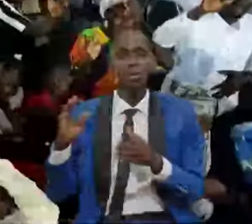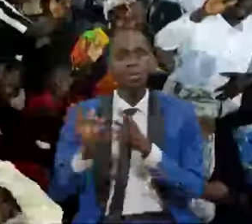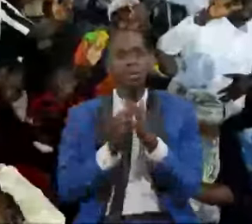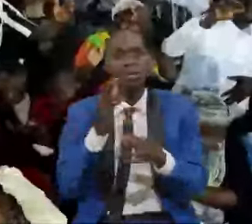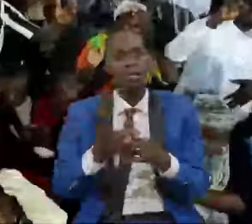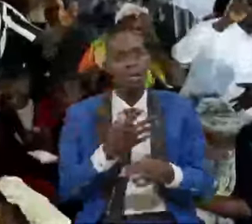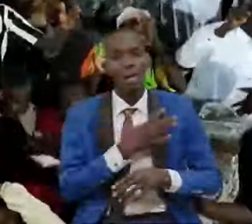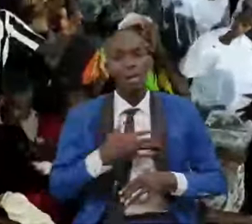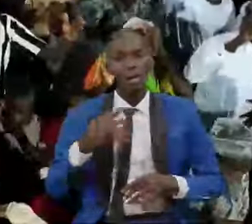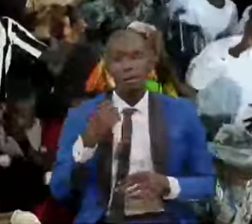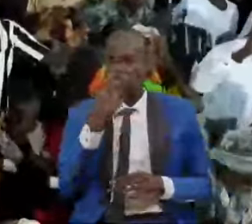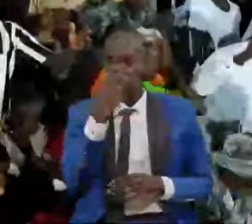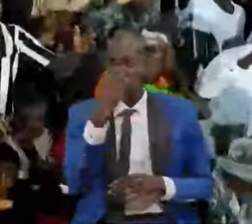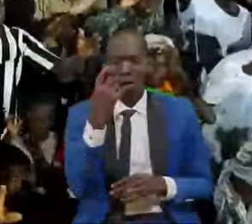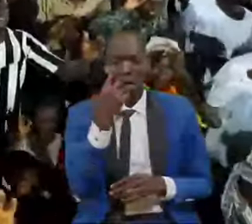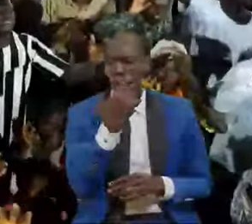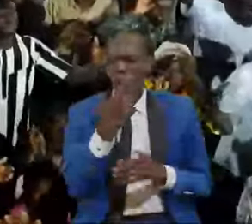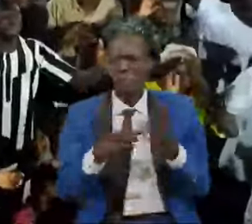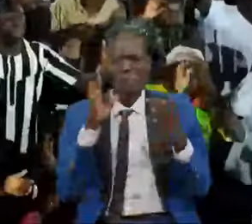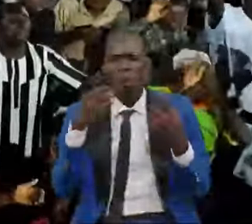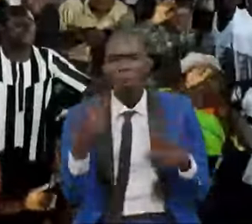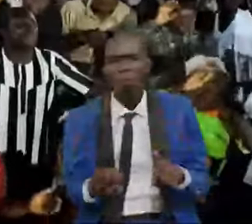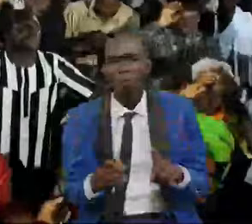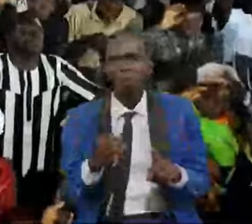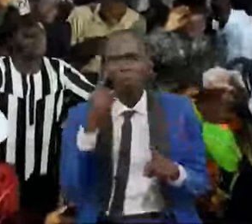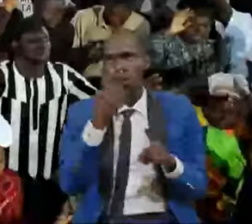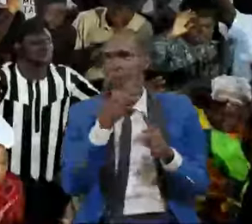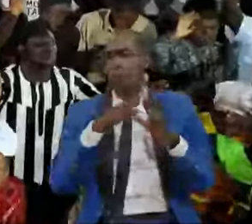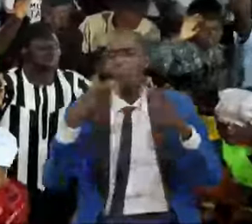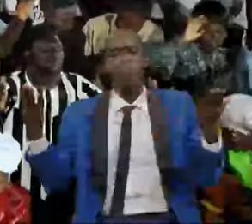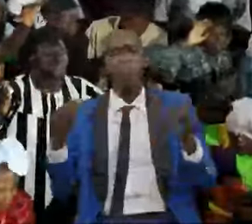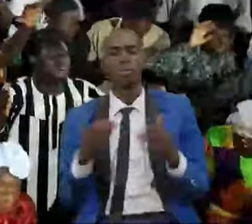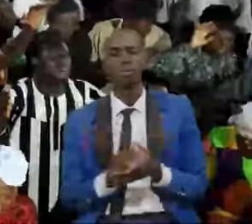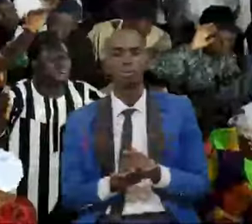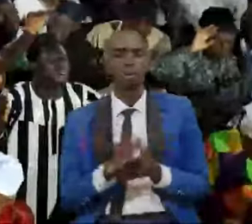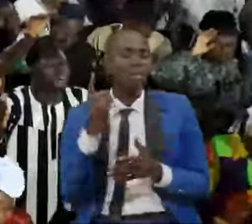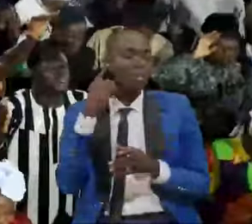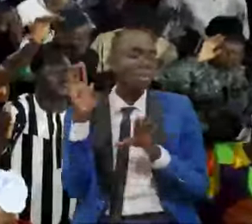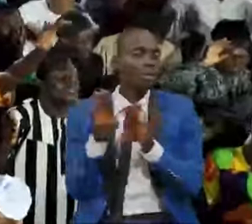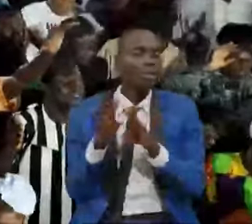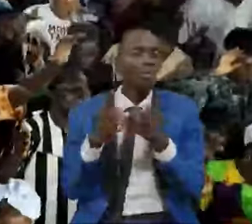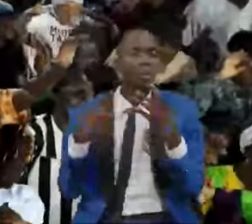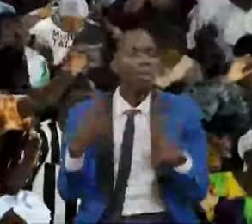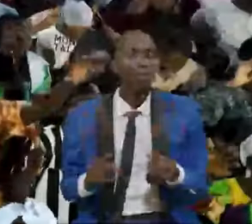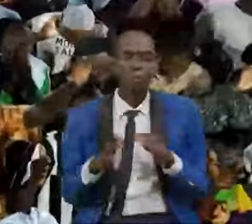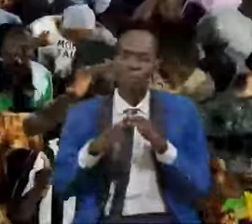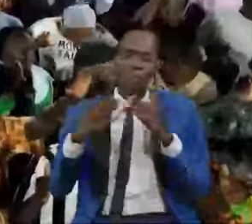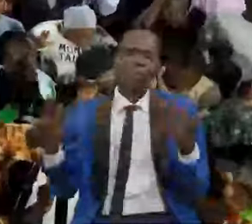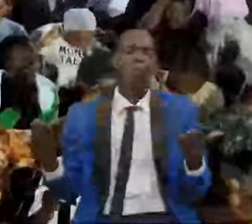Et tes yeux aveugles, qu'est-ce qui va arriver ce soir, seront ouverts. Les oreilles sourdes vont entendre ce